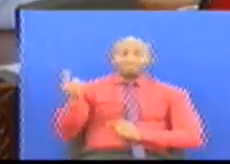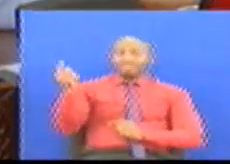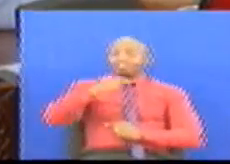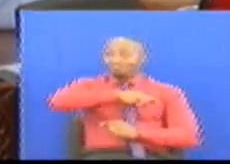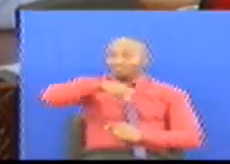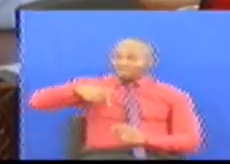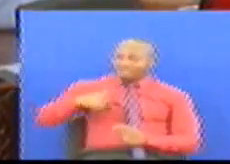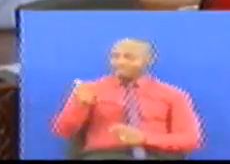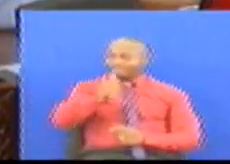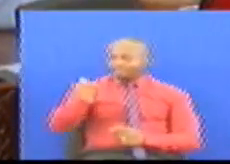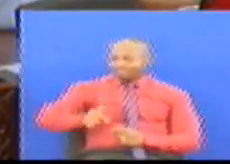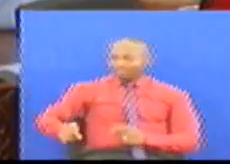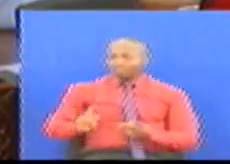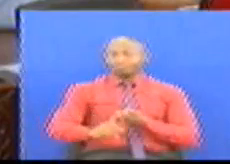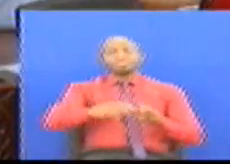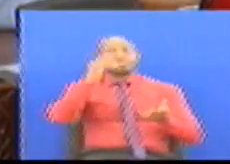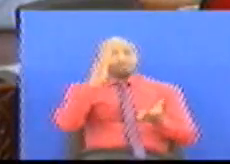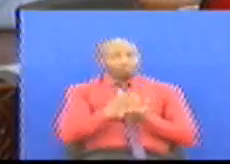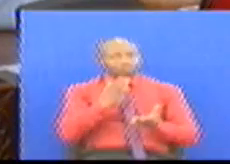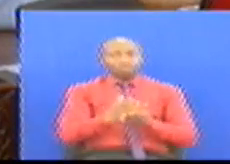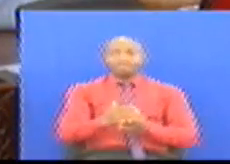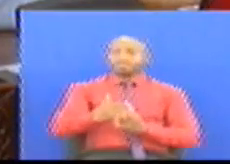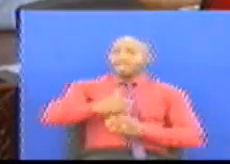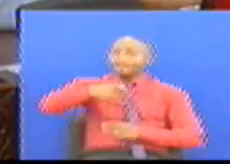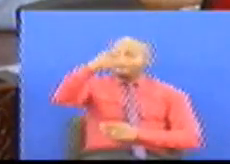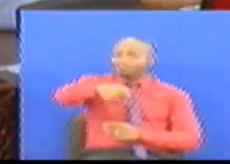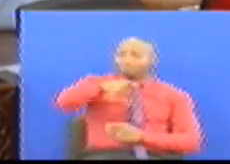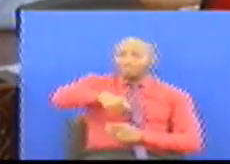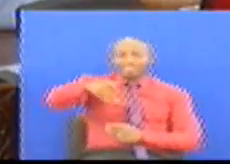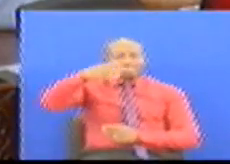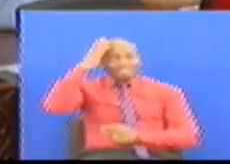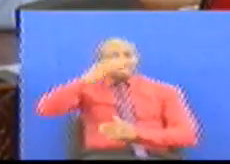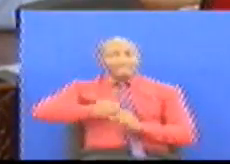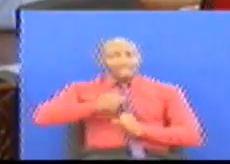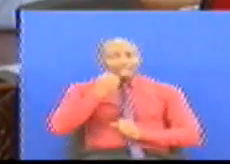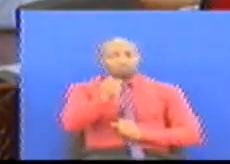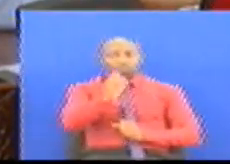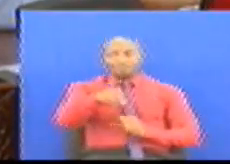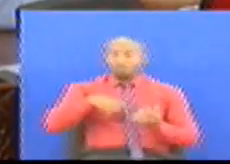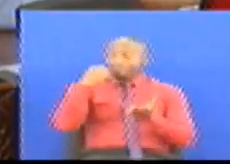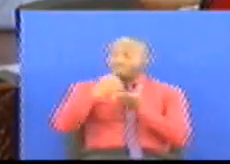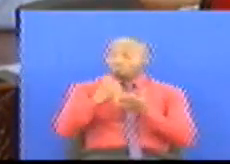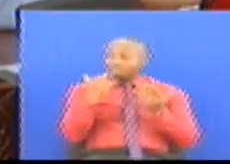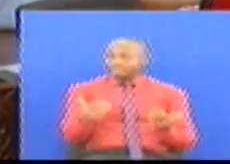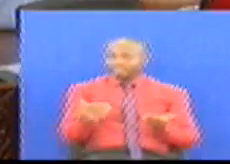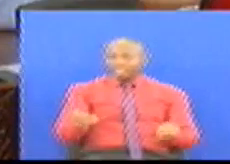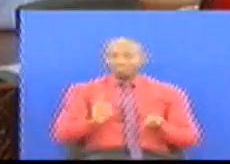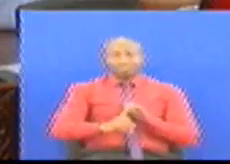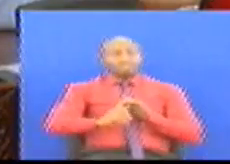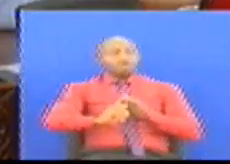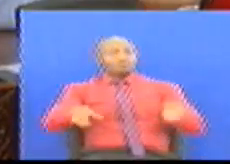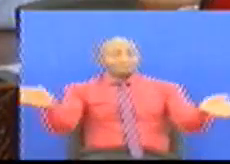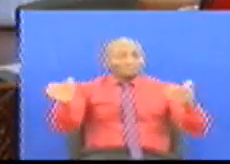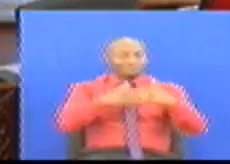Tanzania, kiukweli nipende kuipongeza serikali kwa hatua ambayo imeamua kuchukua